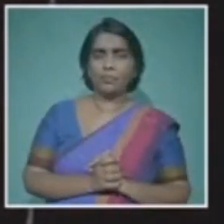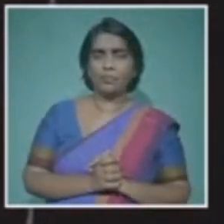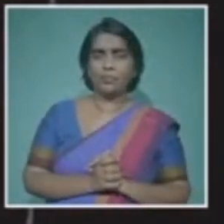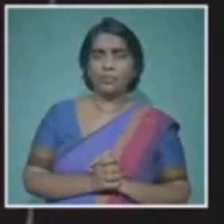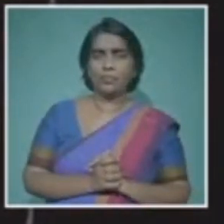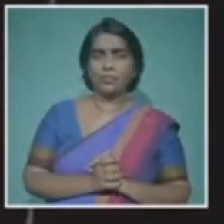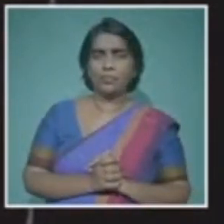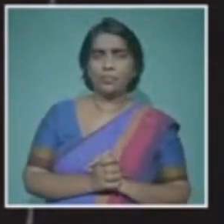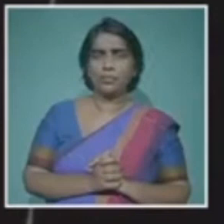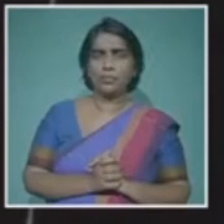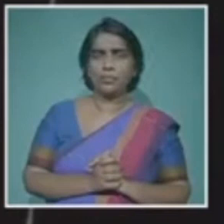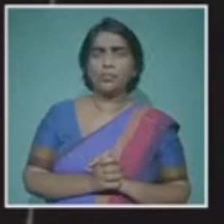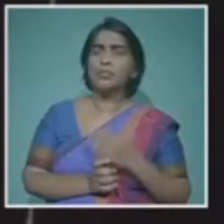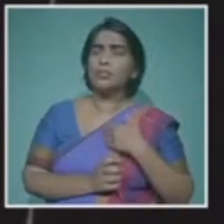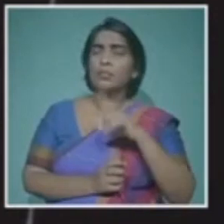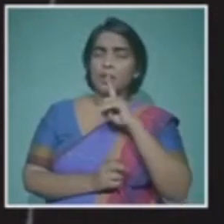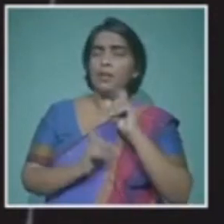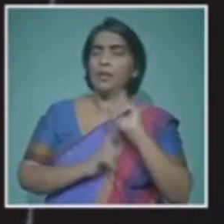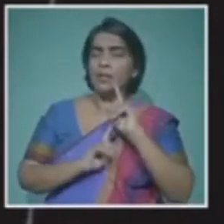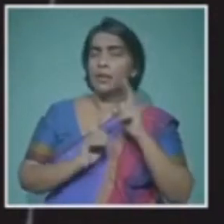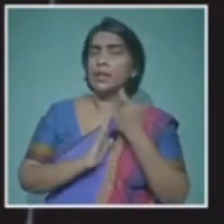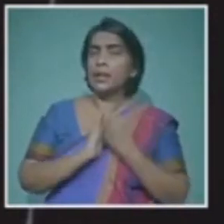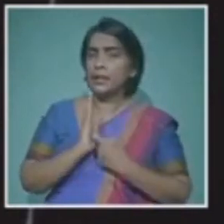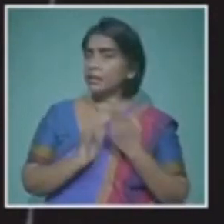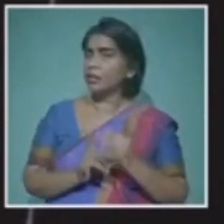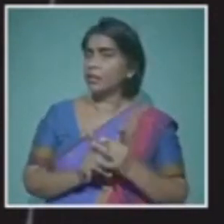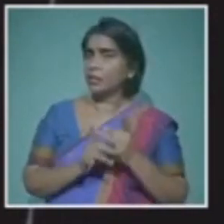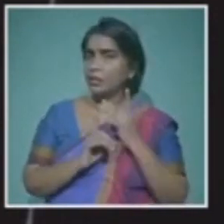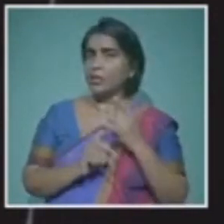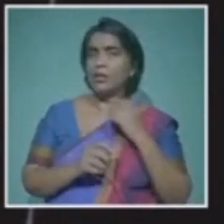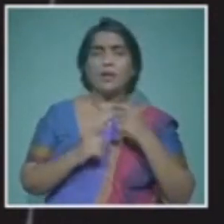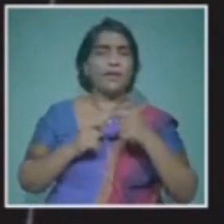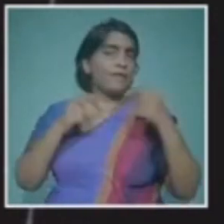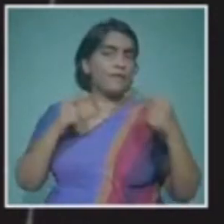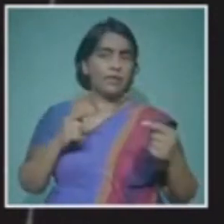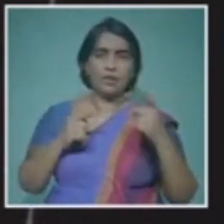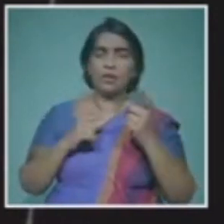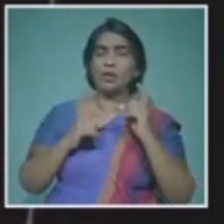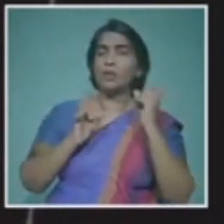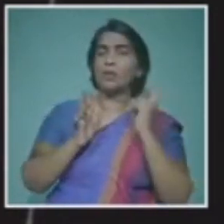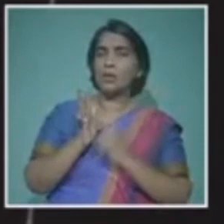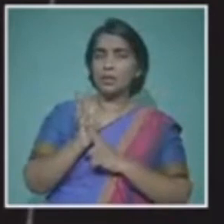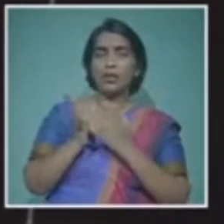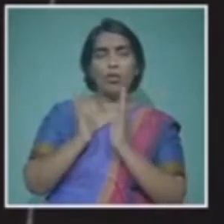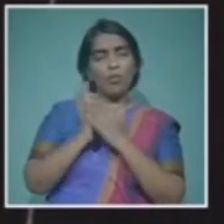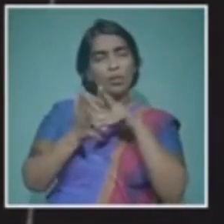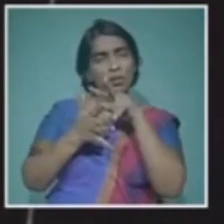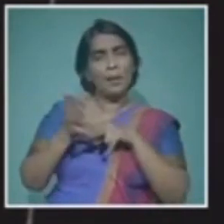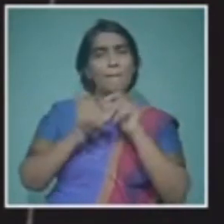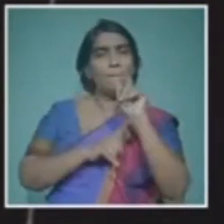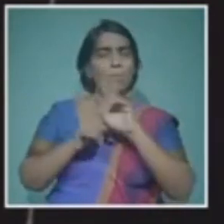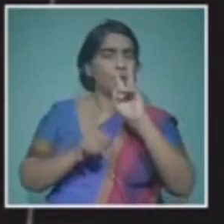tell you what is මම කියන්නේ පාර්ලිමේන්තු රෙගුලාසි වලට අනුව විපක්ෂයේ සංවිධායකතුමා පොතක් බලාගෙන තනිකර මේ